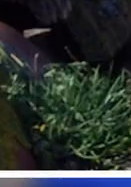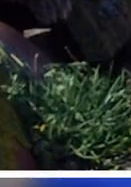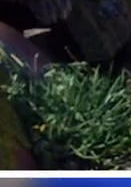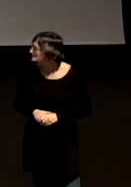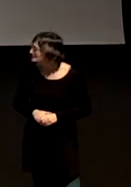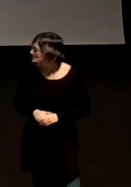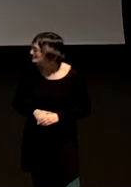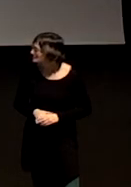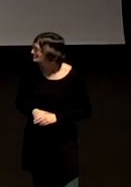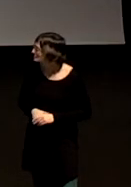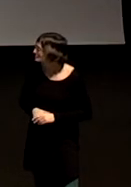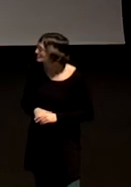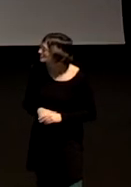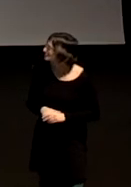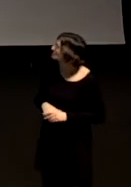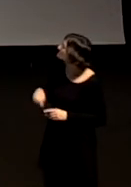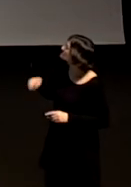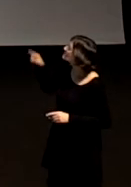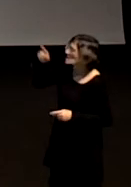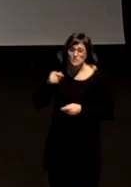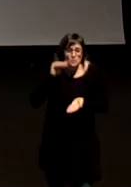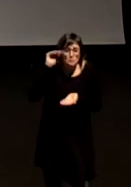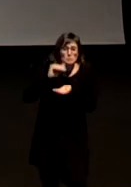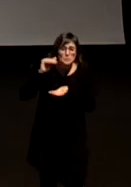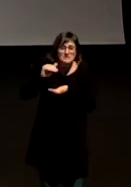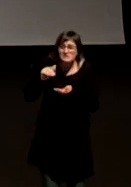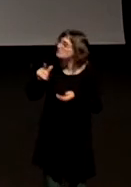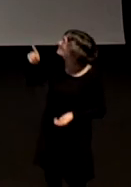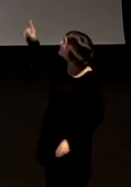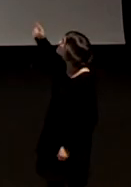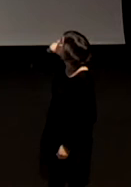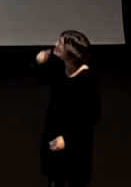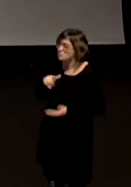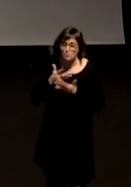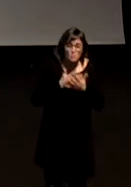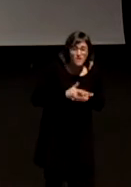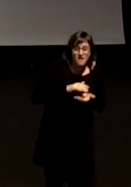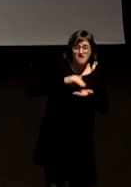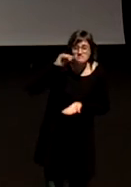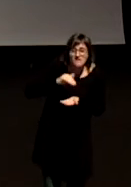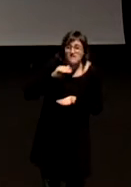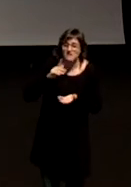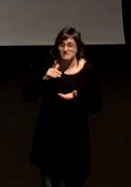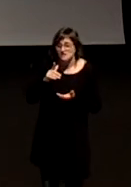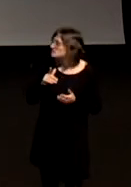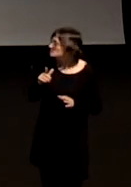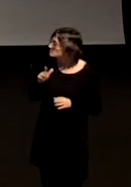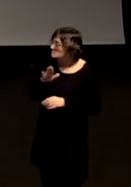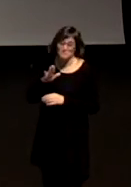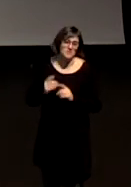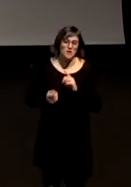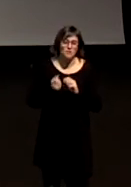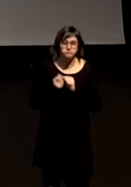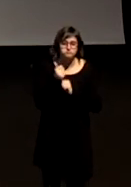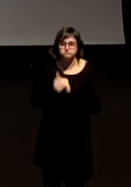répondre alors si une petite chouette vous avez vu ça son envergure sa à son poids sa taille les caractéristiques très particulières